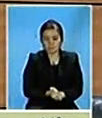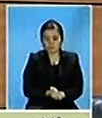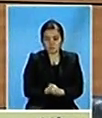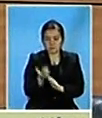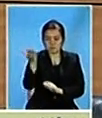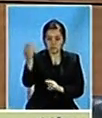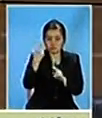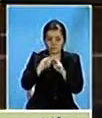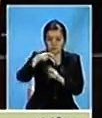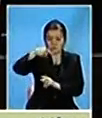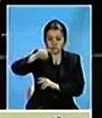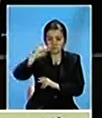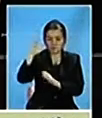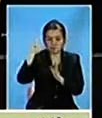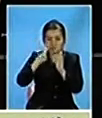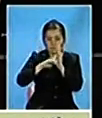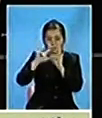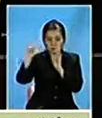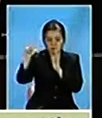ฮิรันครับ